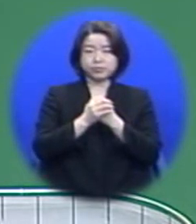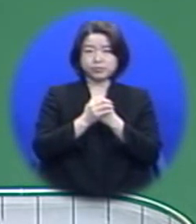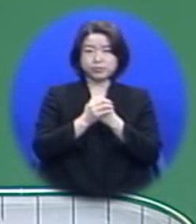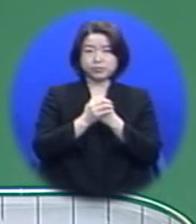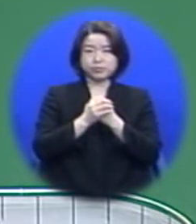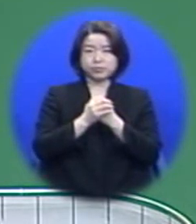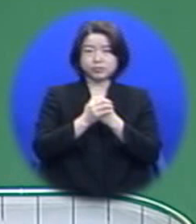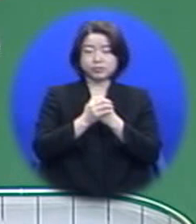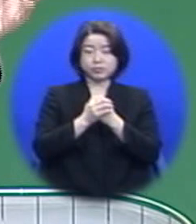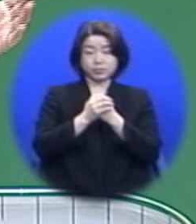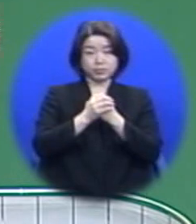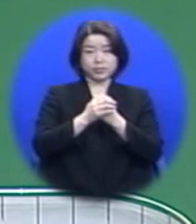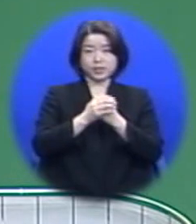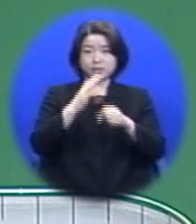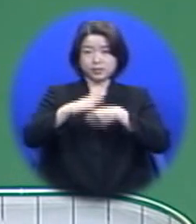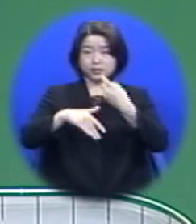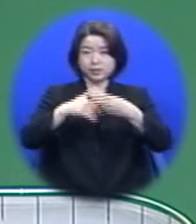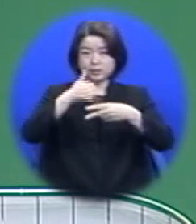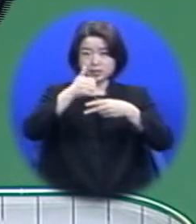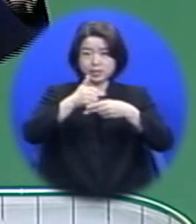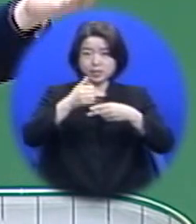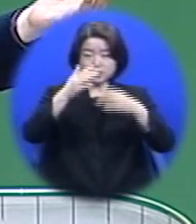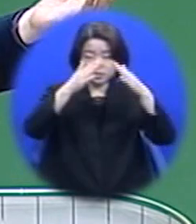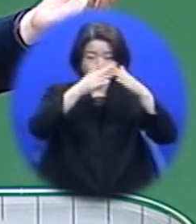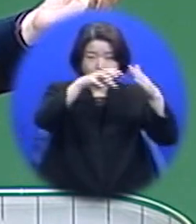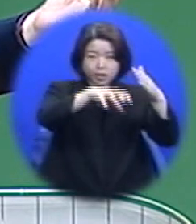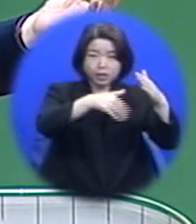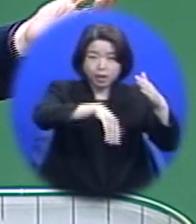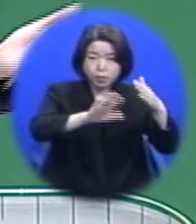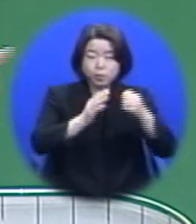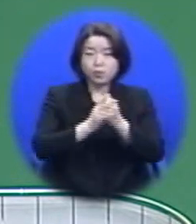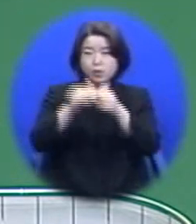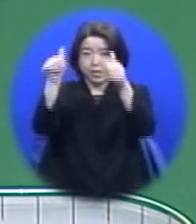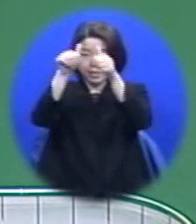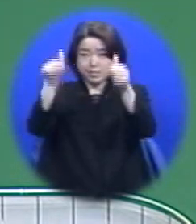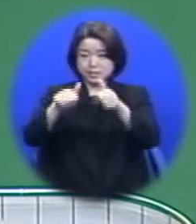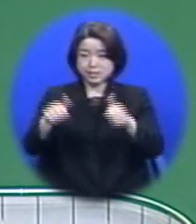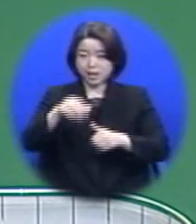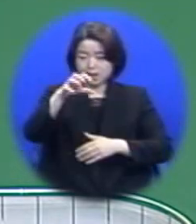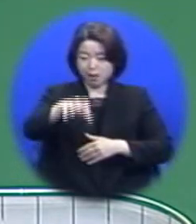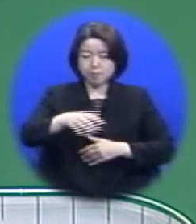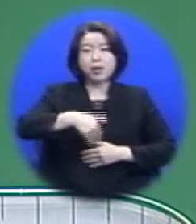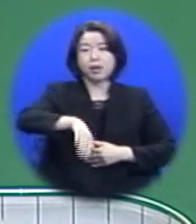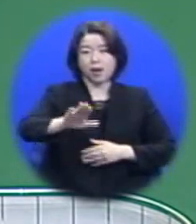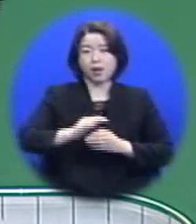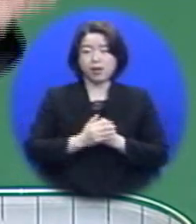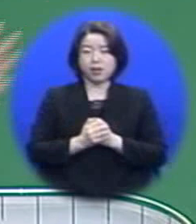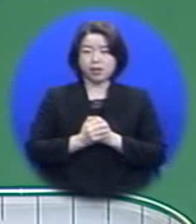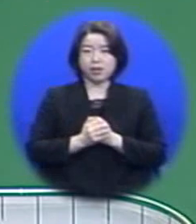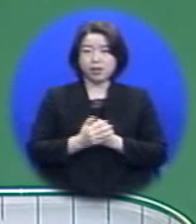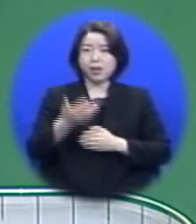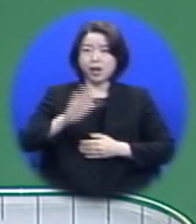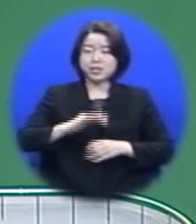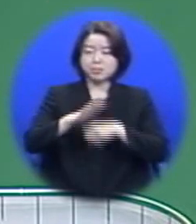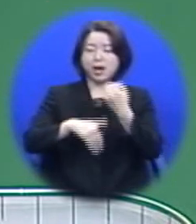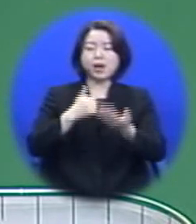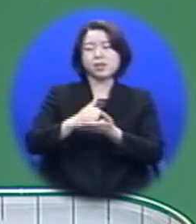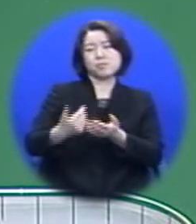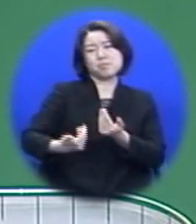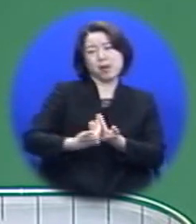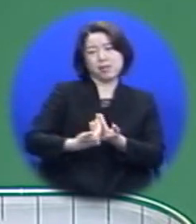그 신전에도 가고 또 신상 앞에도 갑니다 근데 하나님은 정반대로